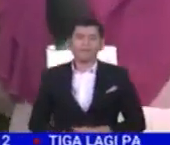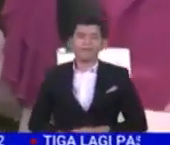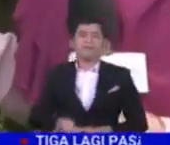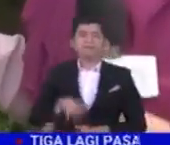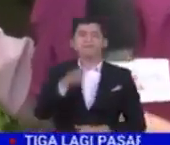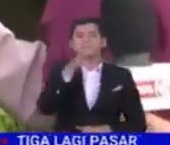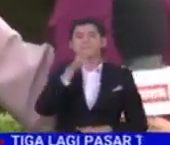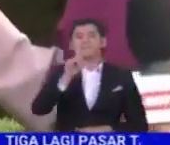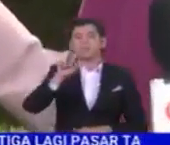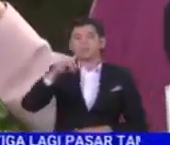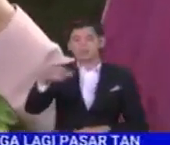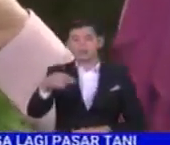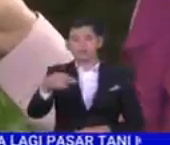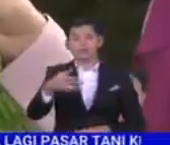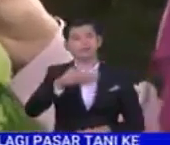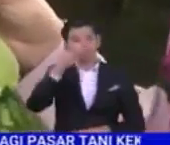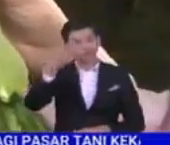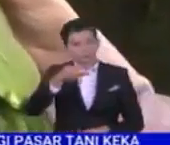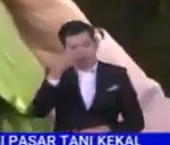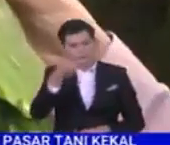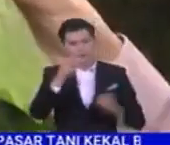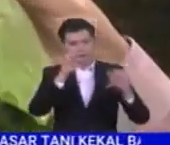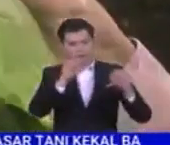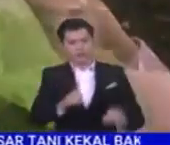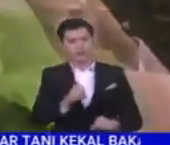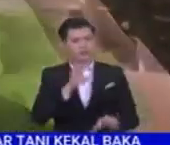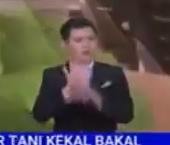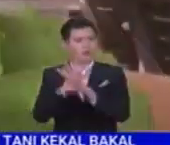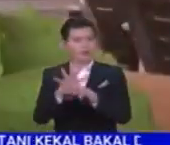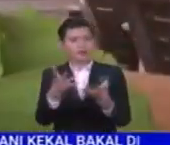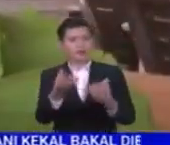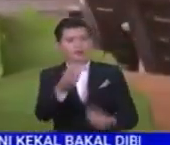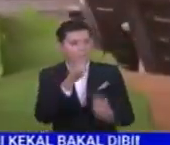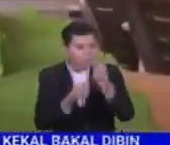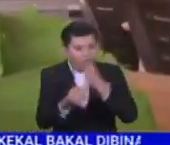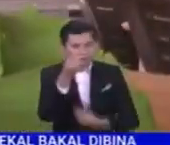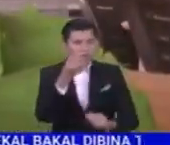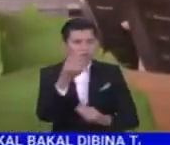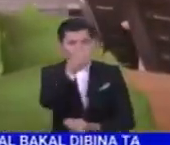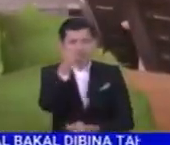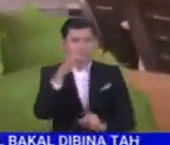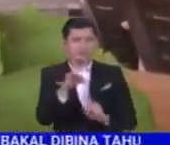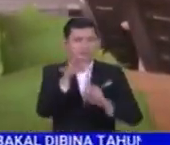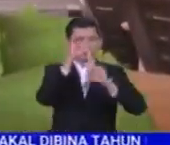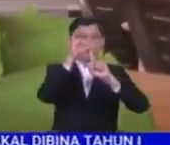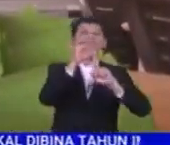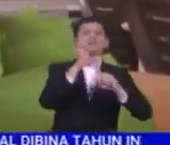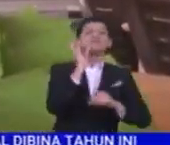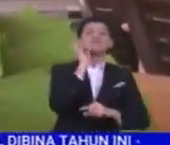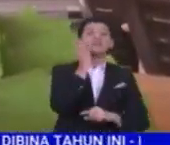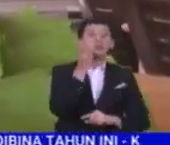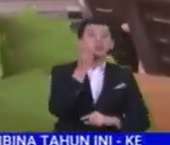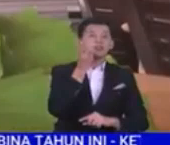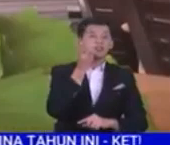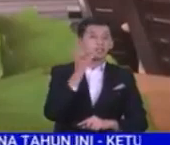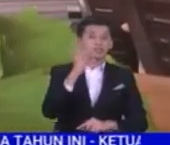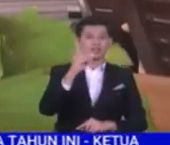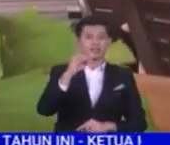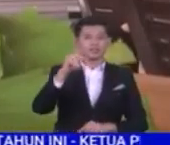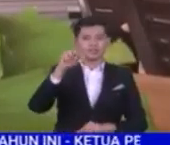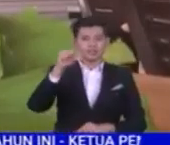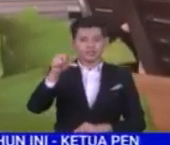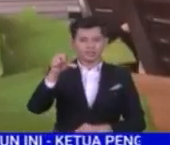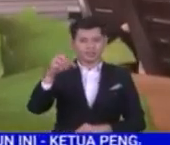Teh, aroma harum itulah yang dapat membangkitkan selera. Dek kerana keistimewaan nasi dagang ini, ada yang mencari Mak